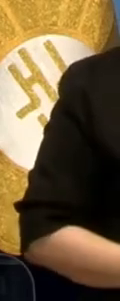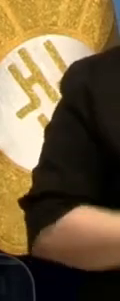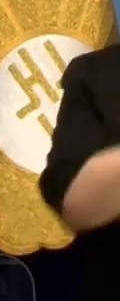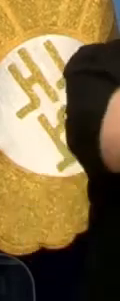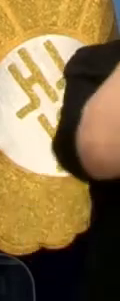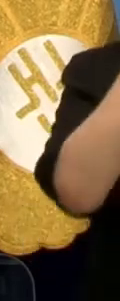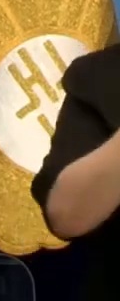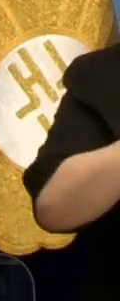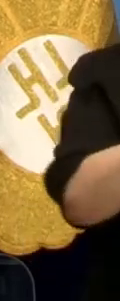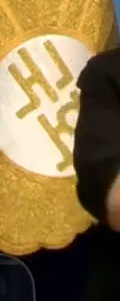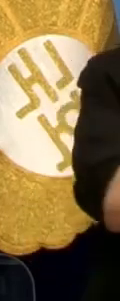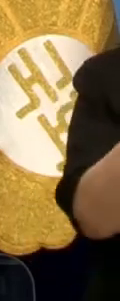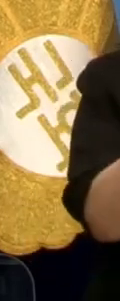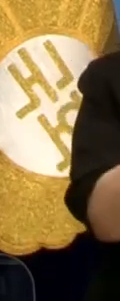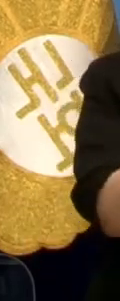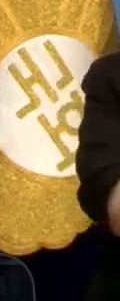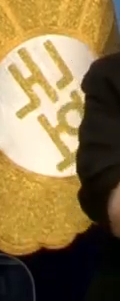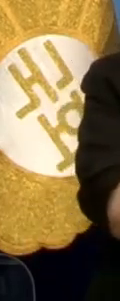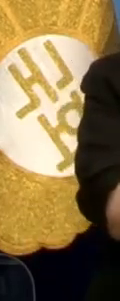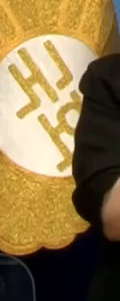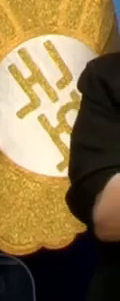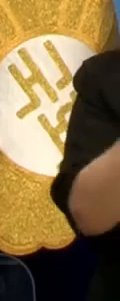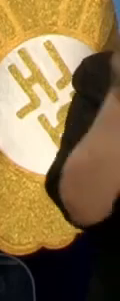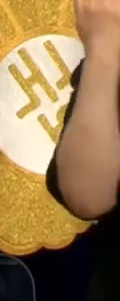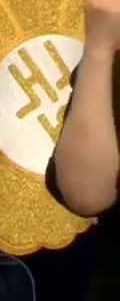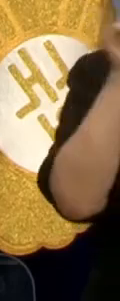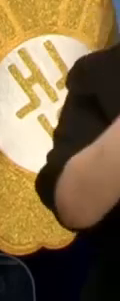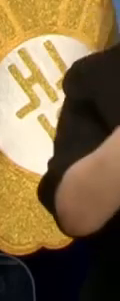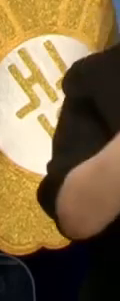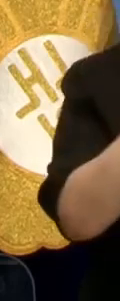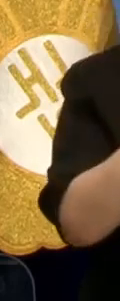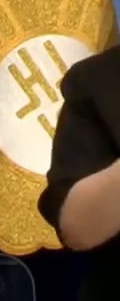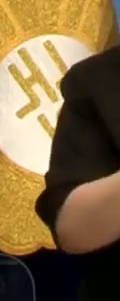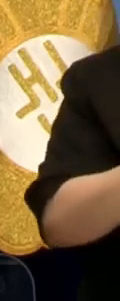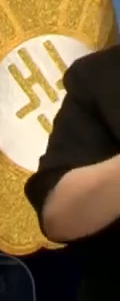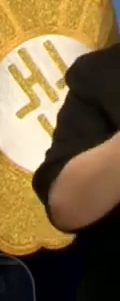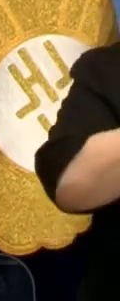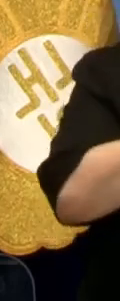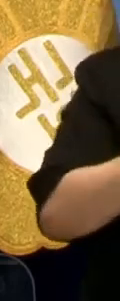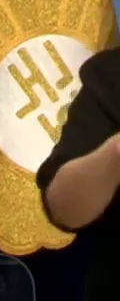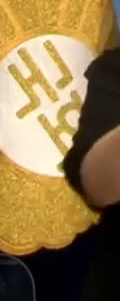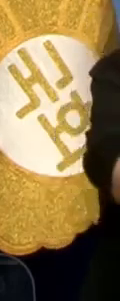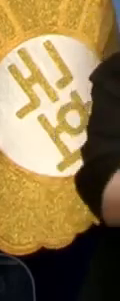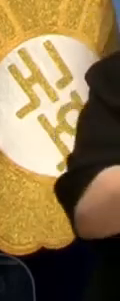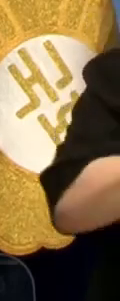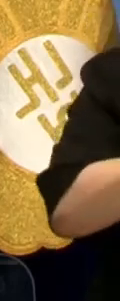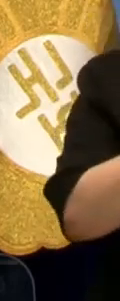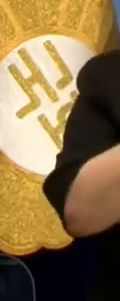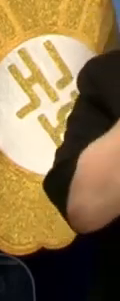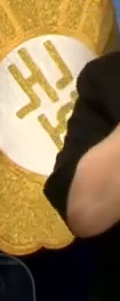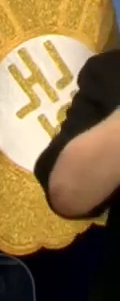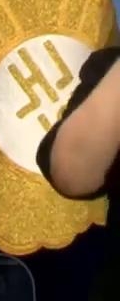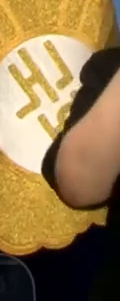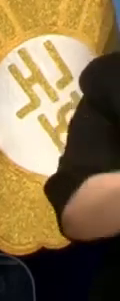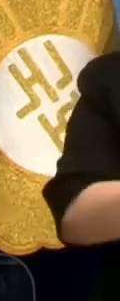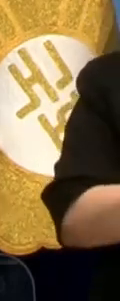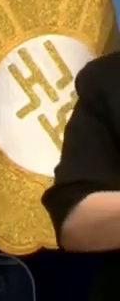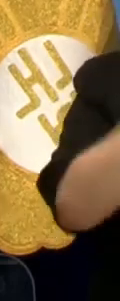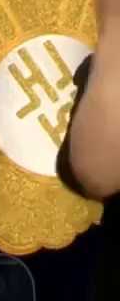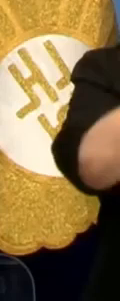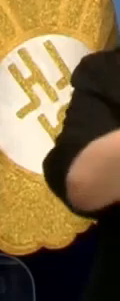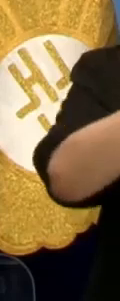제대로 된 정치인이라면 전인 미답의 험지일지라도 두려움을 떨쳐내고